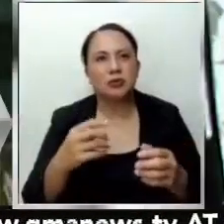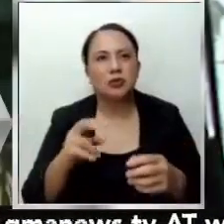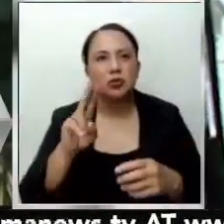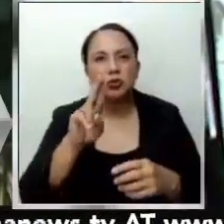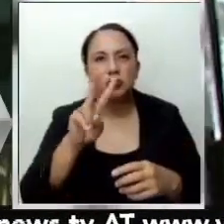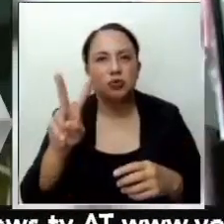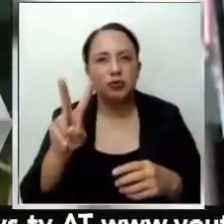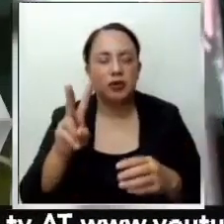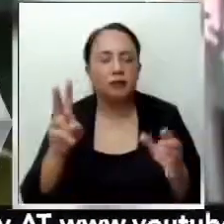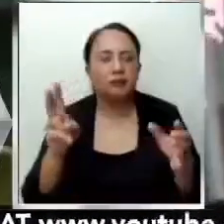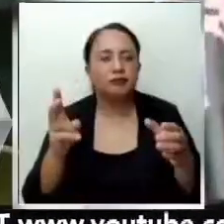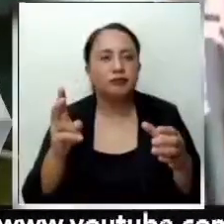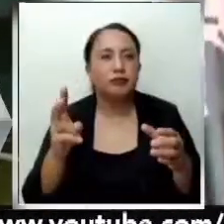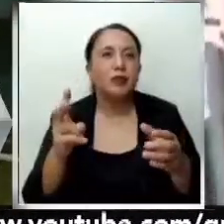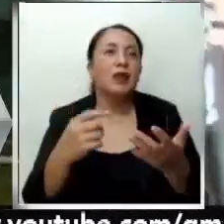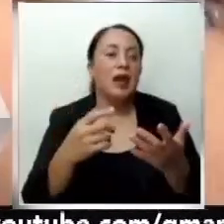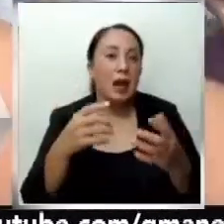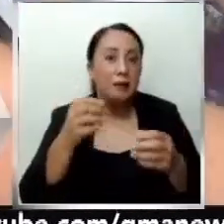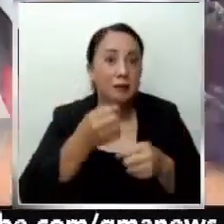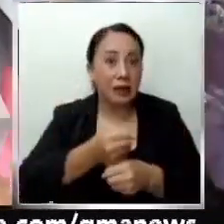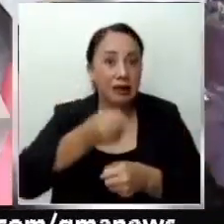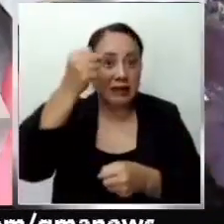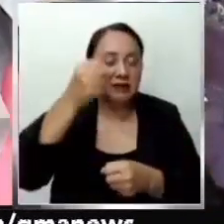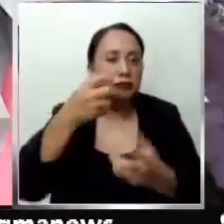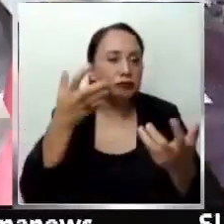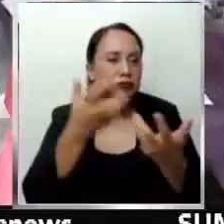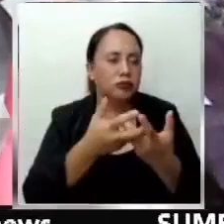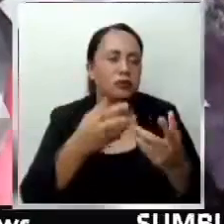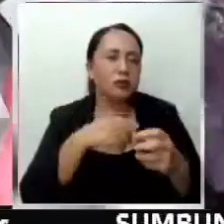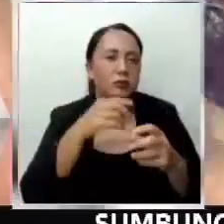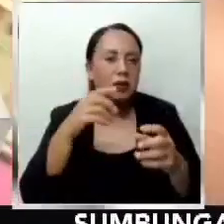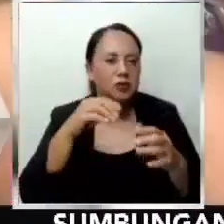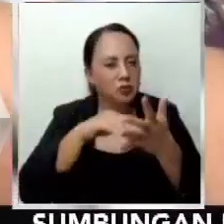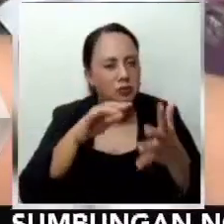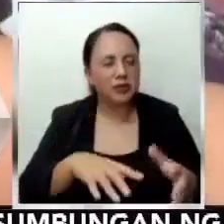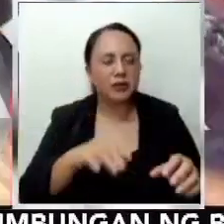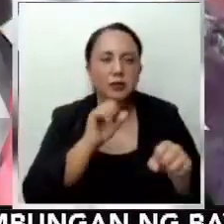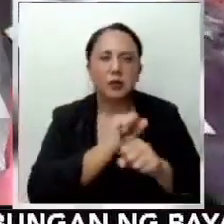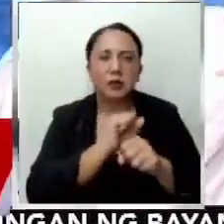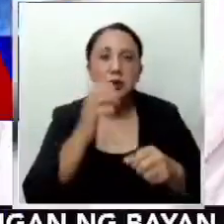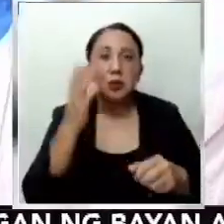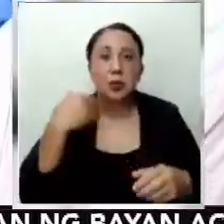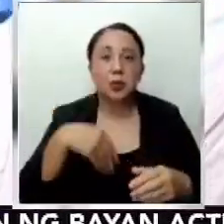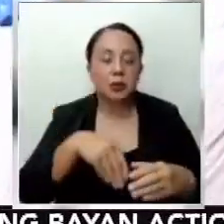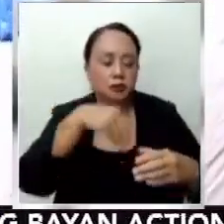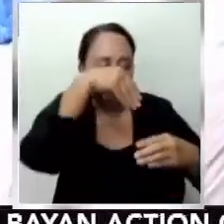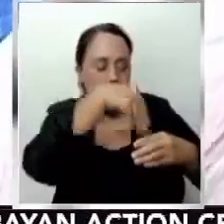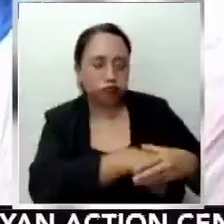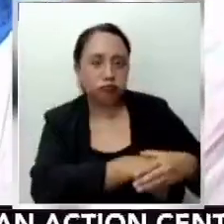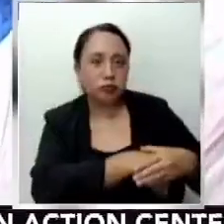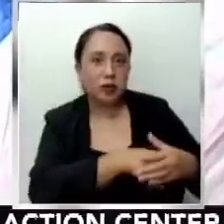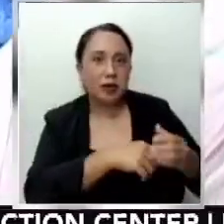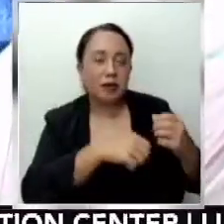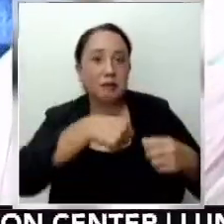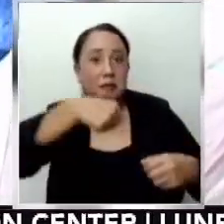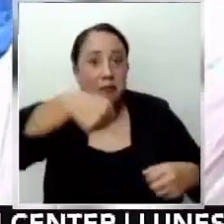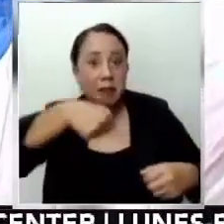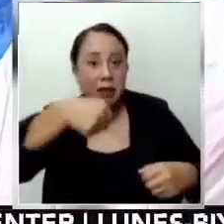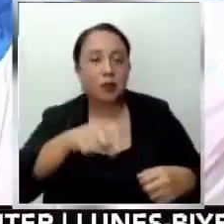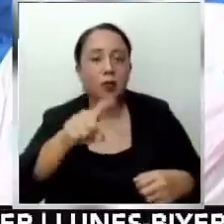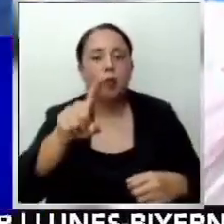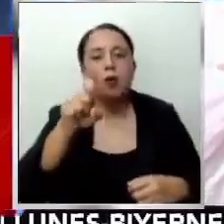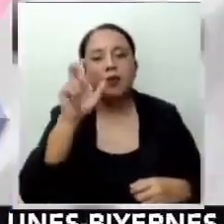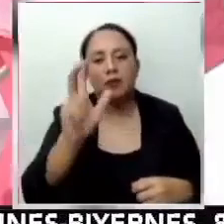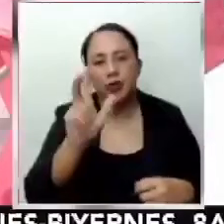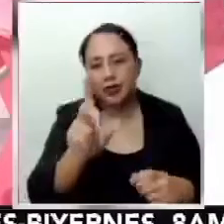umbrella na swak sa mga estudyante at nagtatrabaho dahil pwedeng ilagay sa bag. 130 pesos ang isa